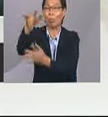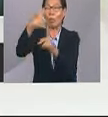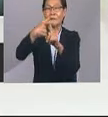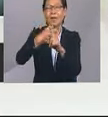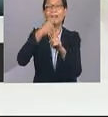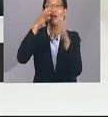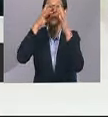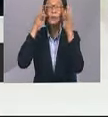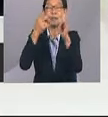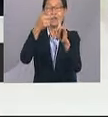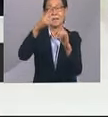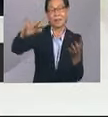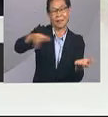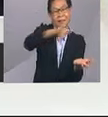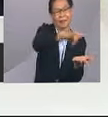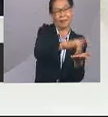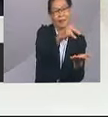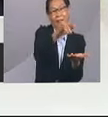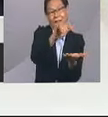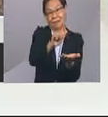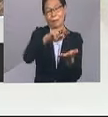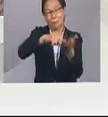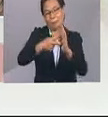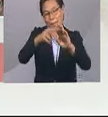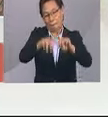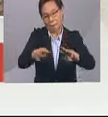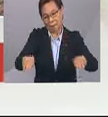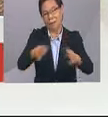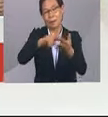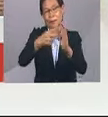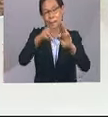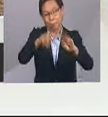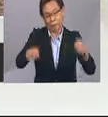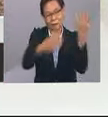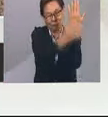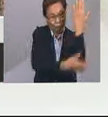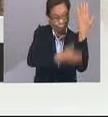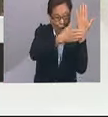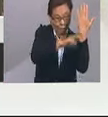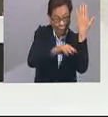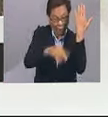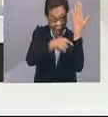Kuching ke KLIA. Ini maknanya pelajar daripada Semenanjung yang belajar di